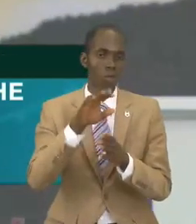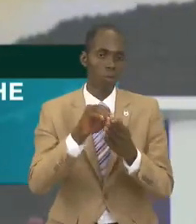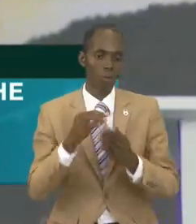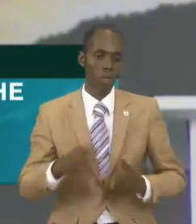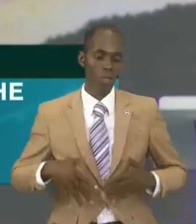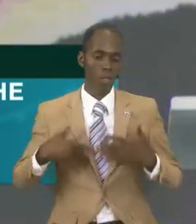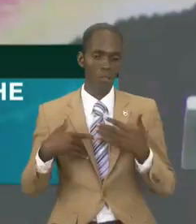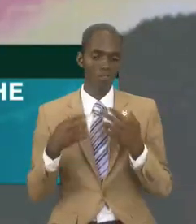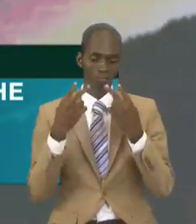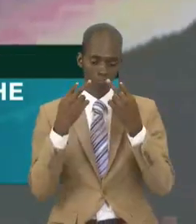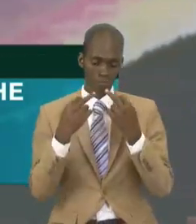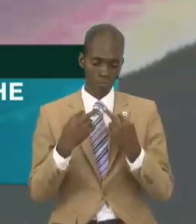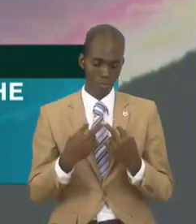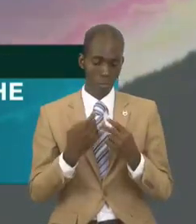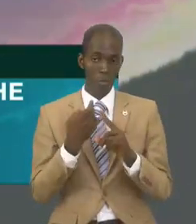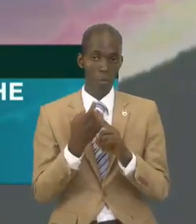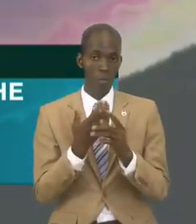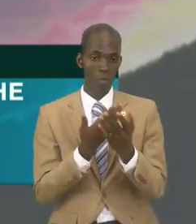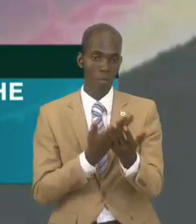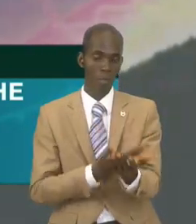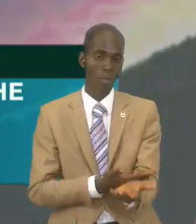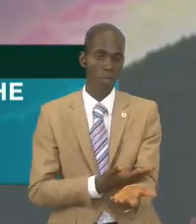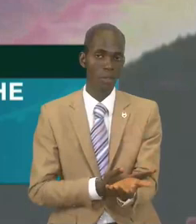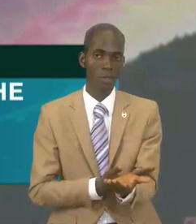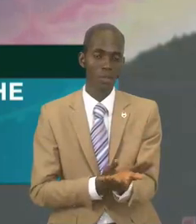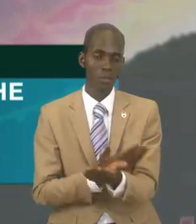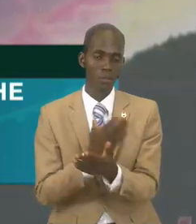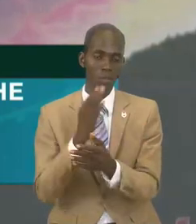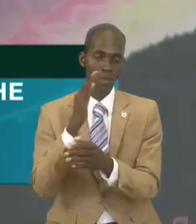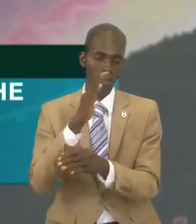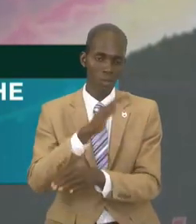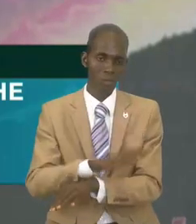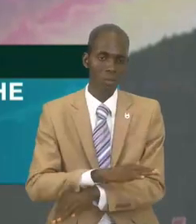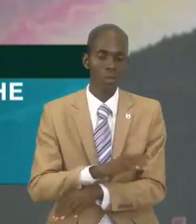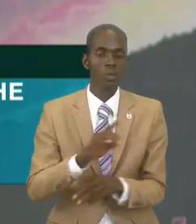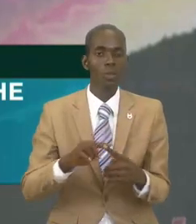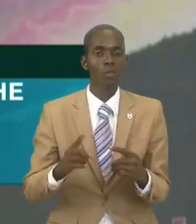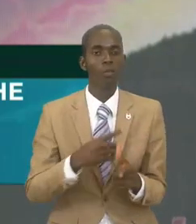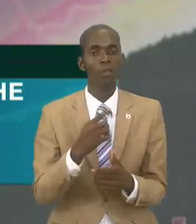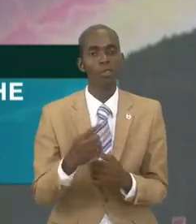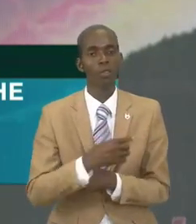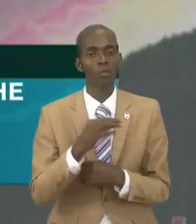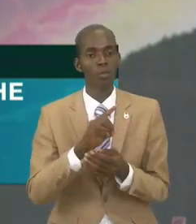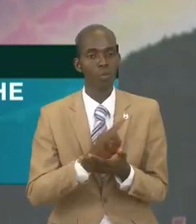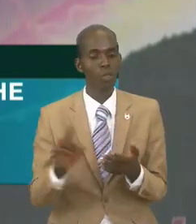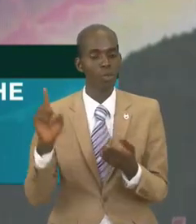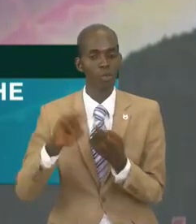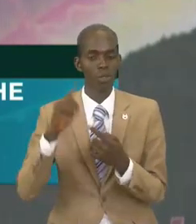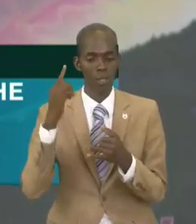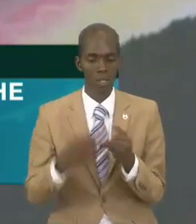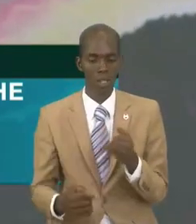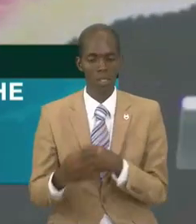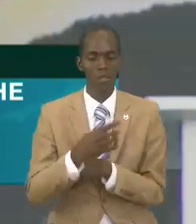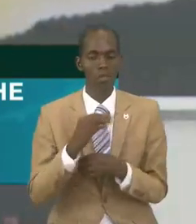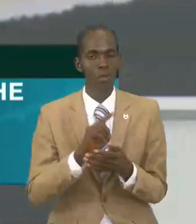vie. Du matin au soir, du premier jour de la semaine jusqu'au dernier jour de la